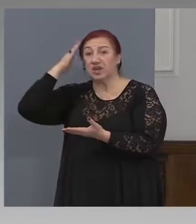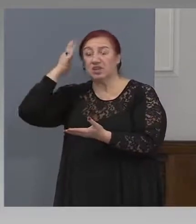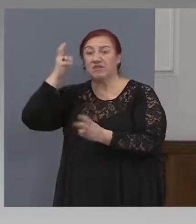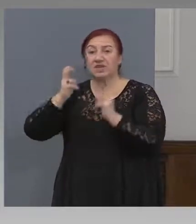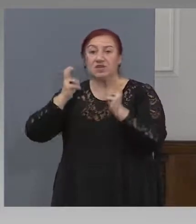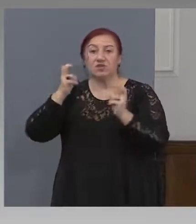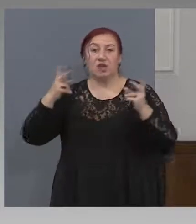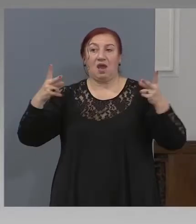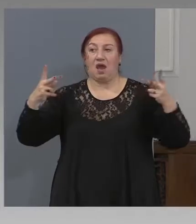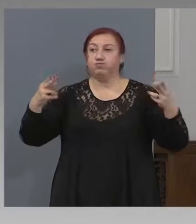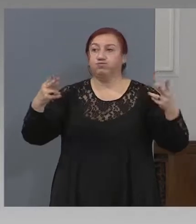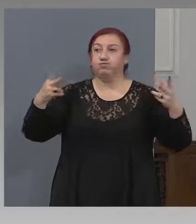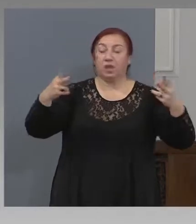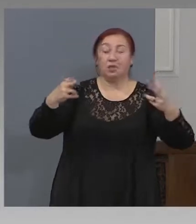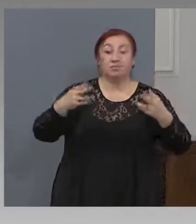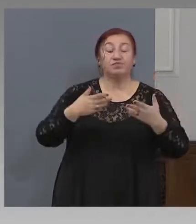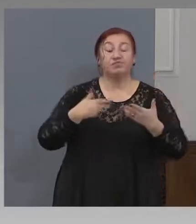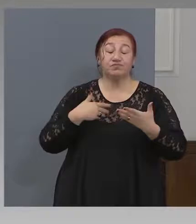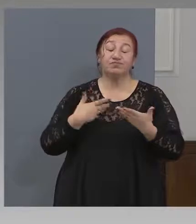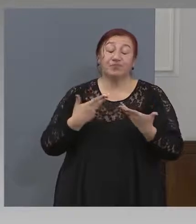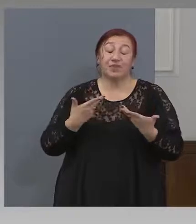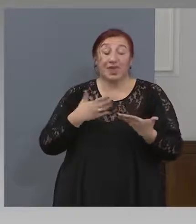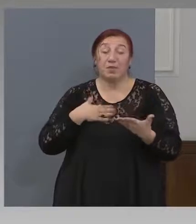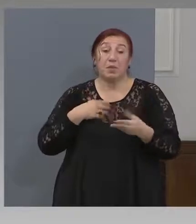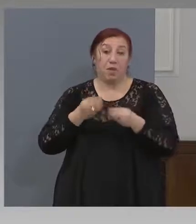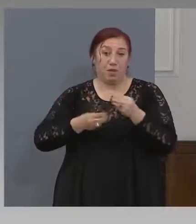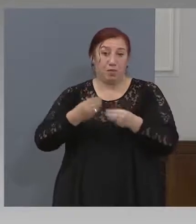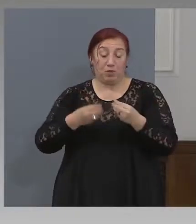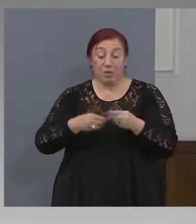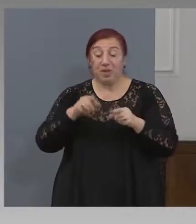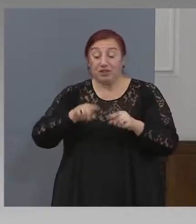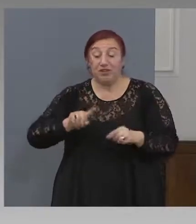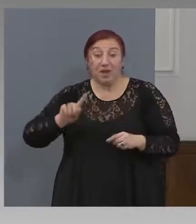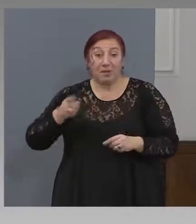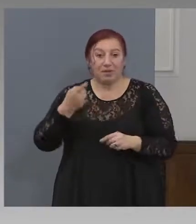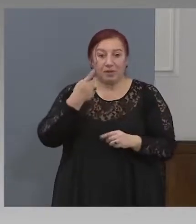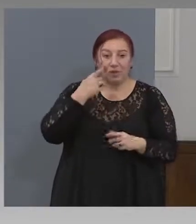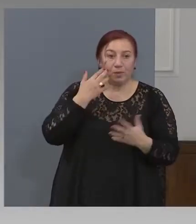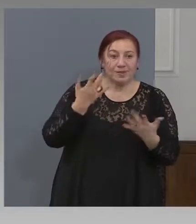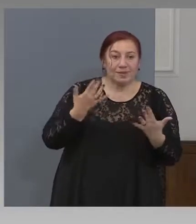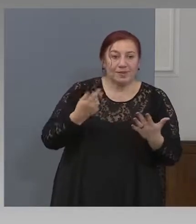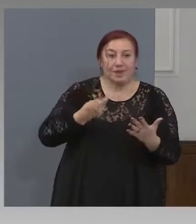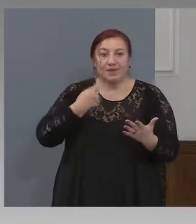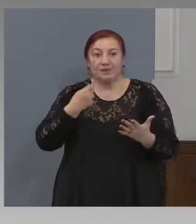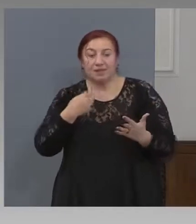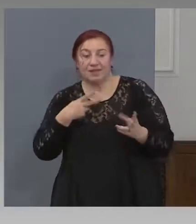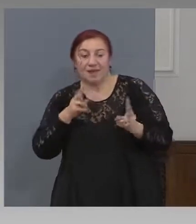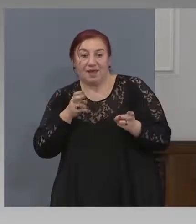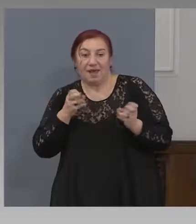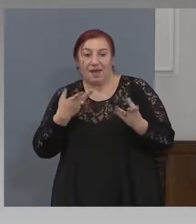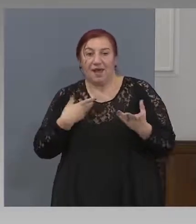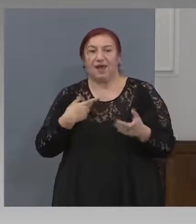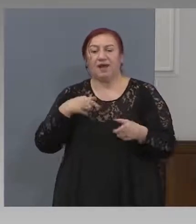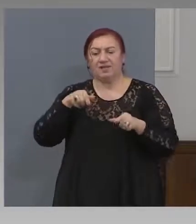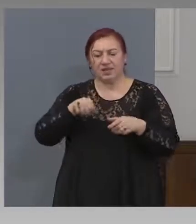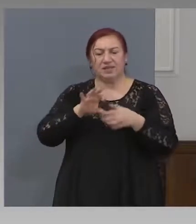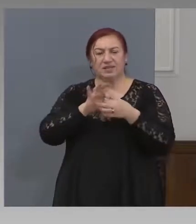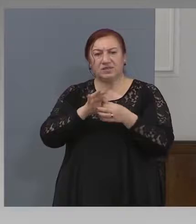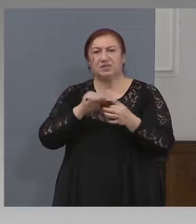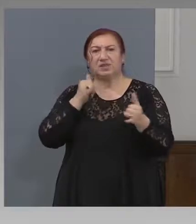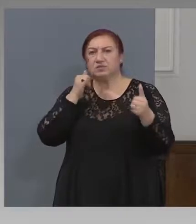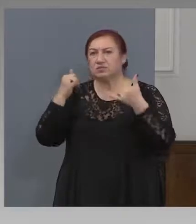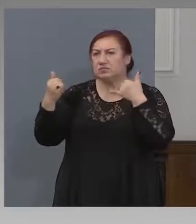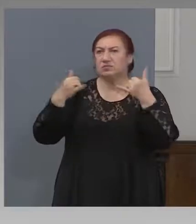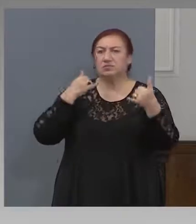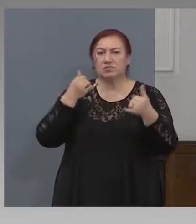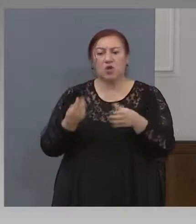И така, ред проблеми, обичайни, това ще ни е първото изпитание. В тази връзка комуникираме още едно